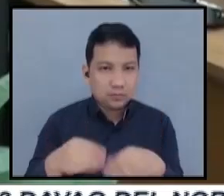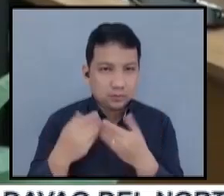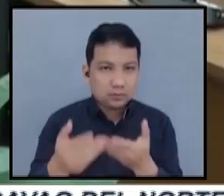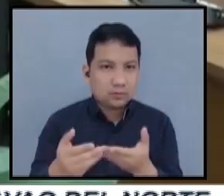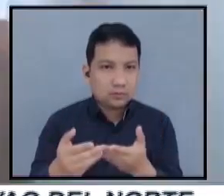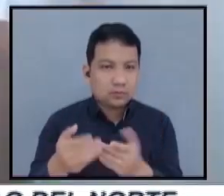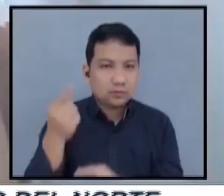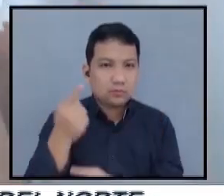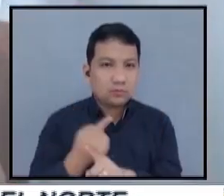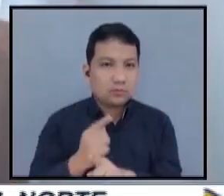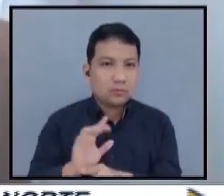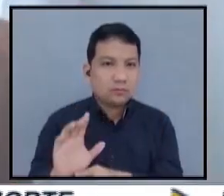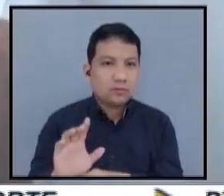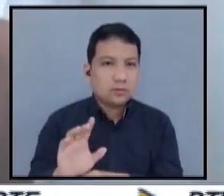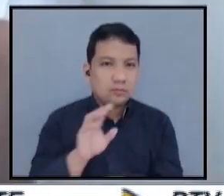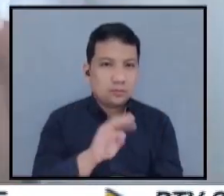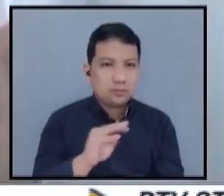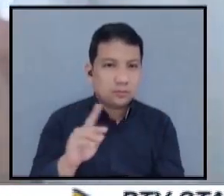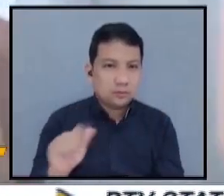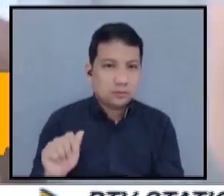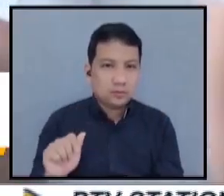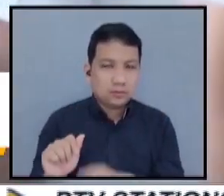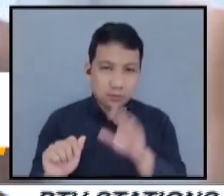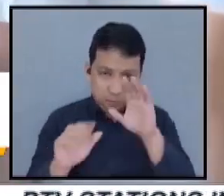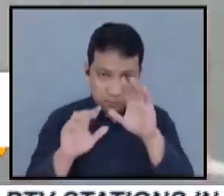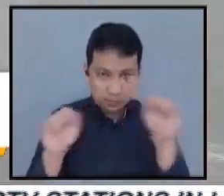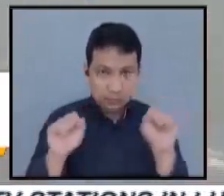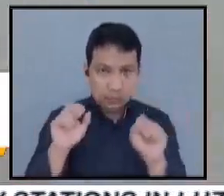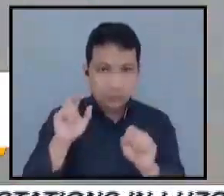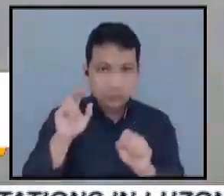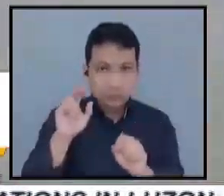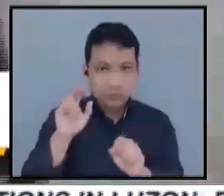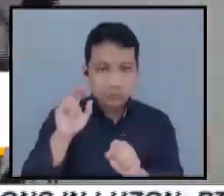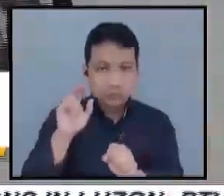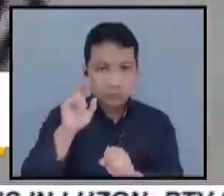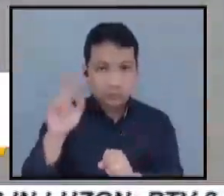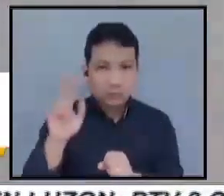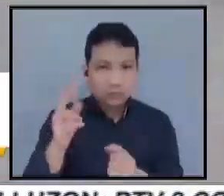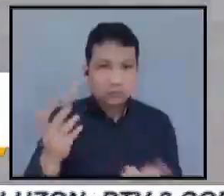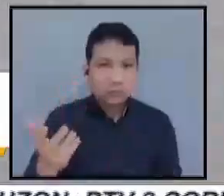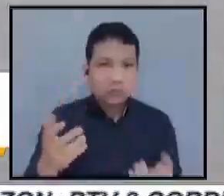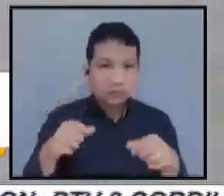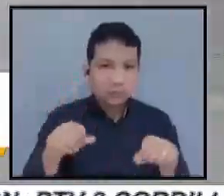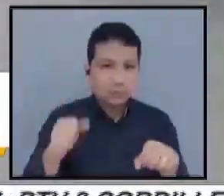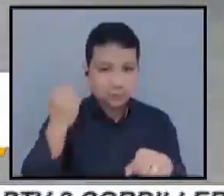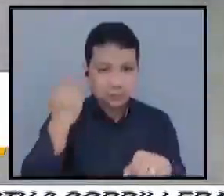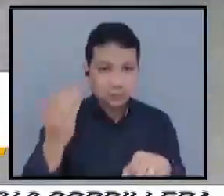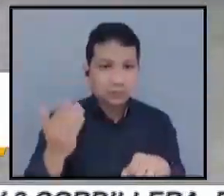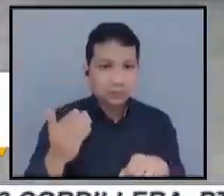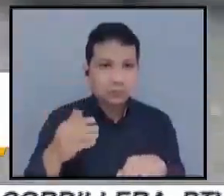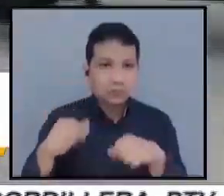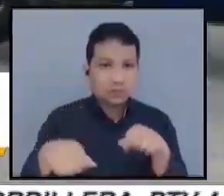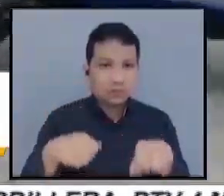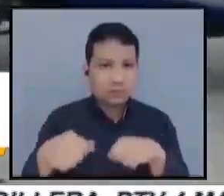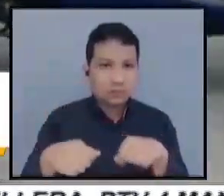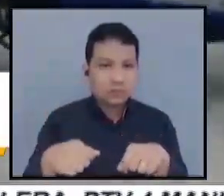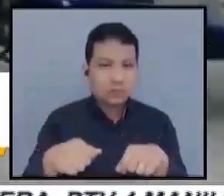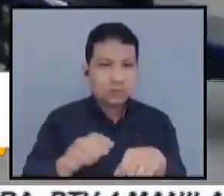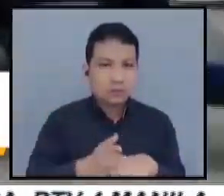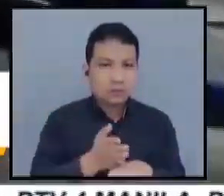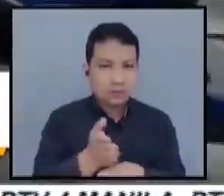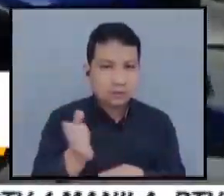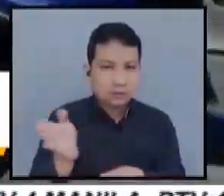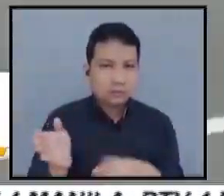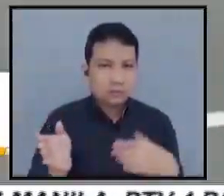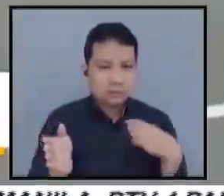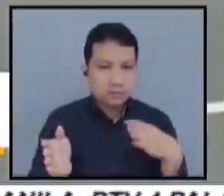ng MMDA at ni Pangulong Ferdinand Marcos Jr. sa mga e-trike at e-bike na dadaan sa mga pangunahing lansangan